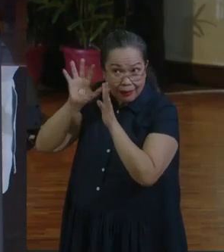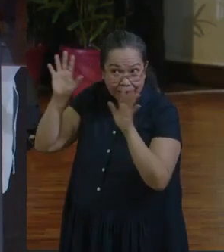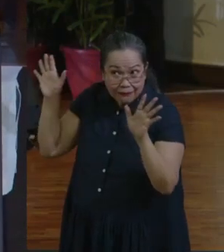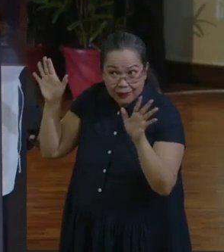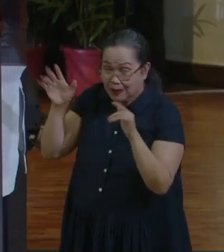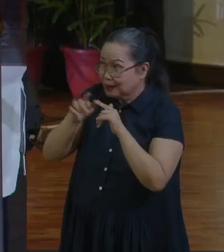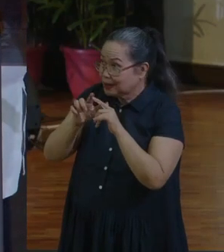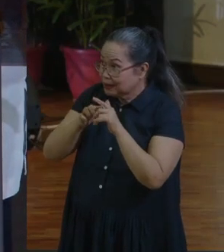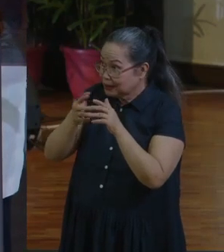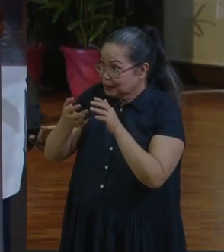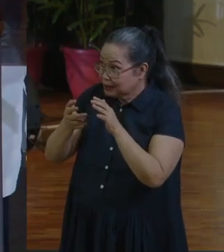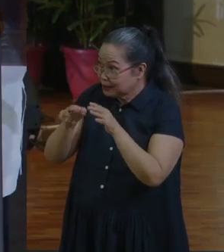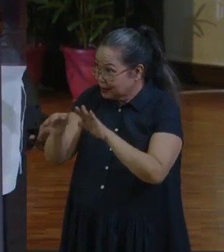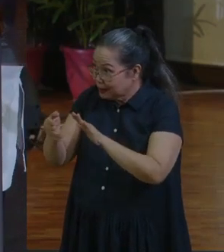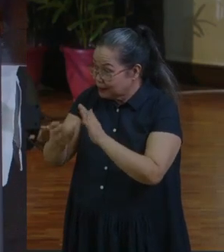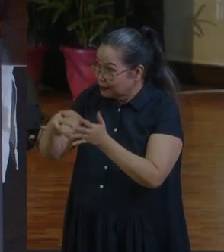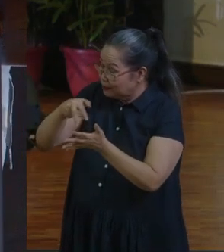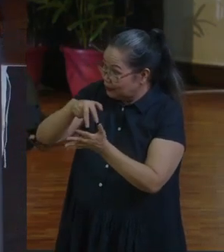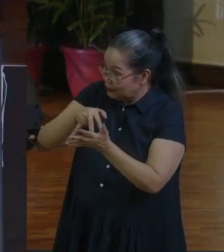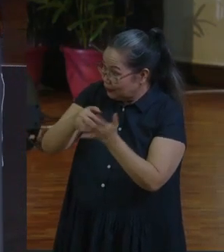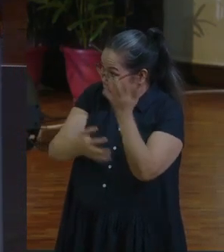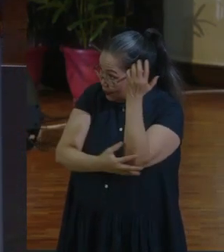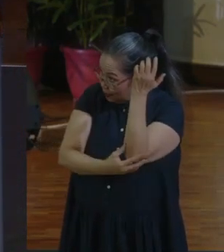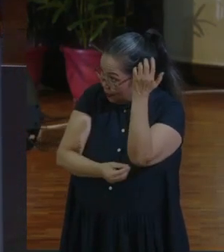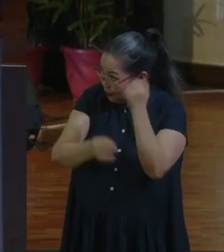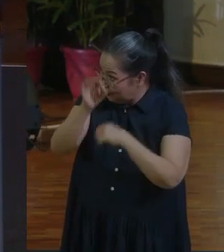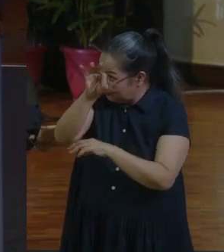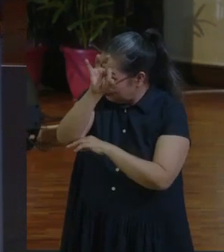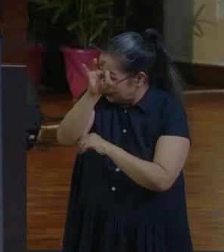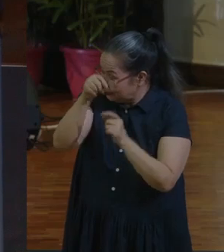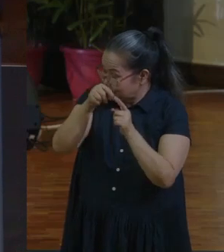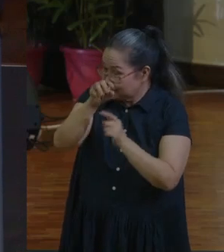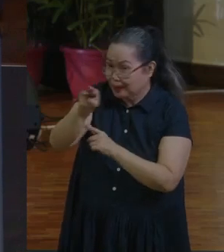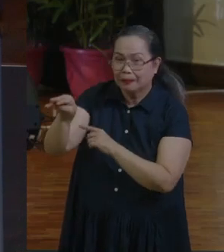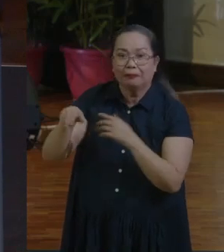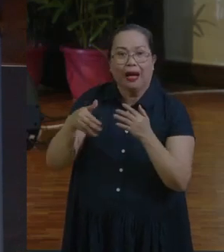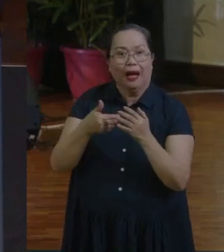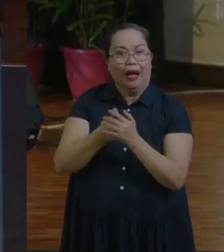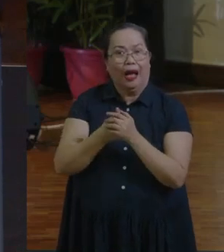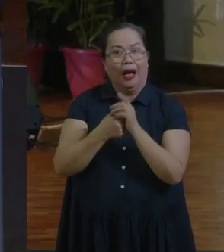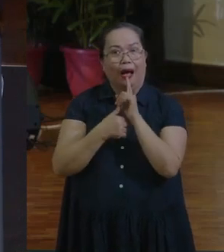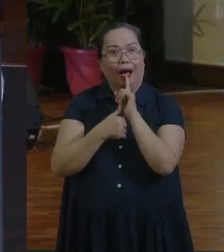the dead are raised up, the poor have good news preached to them.